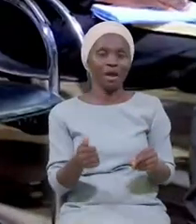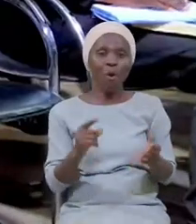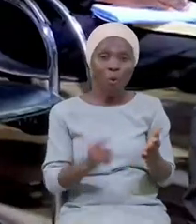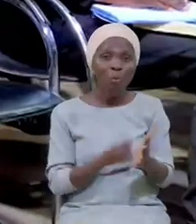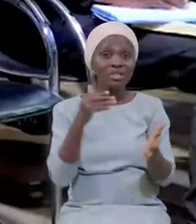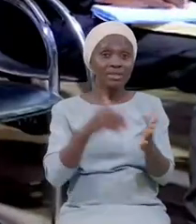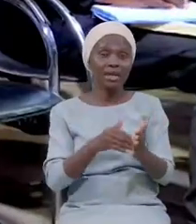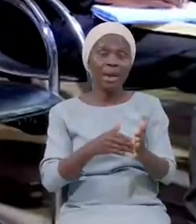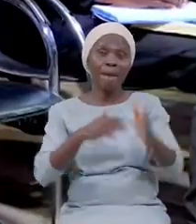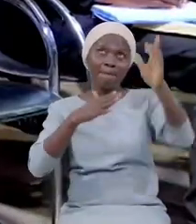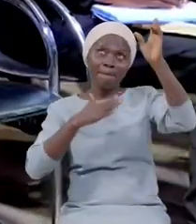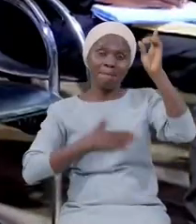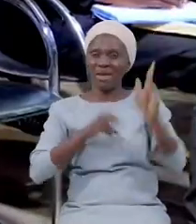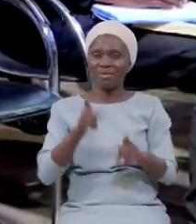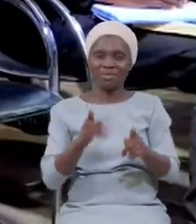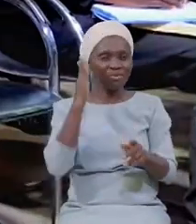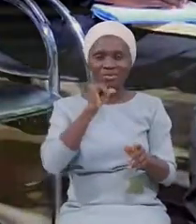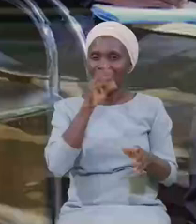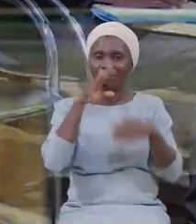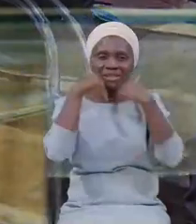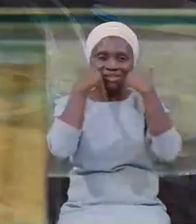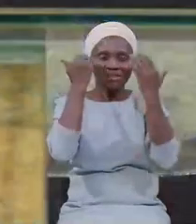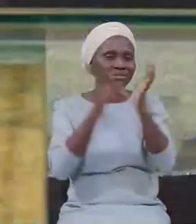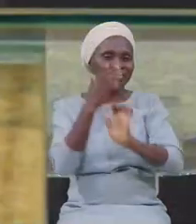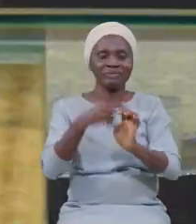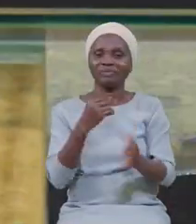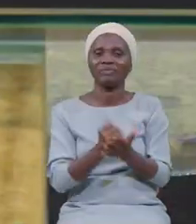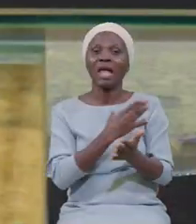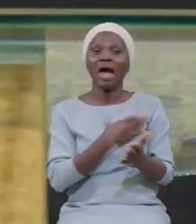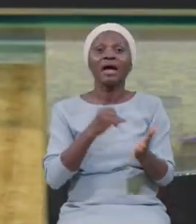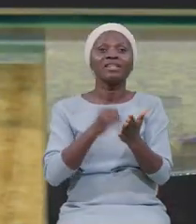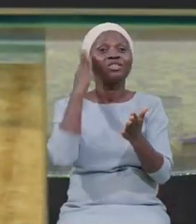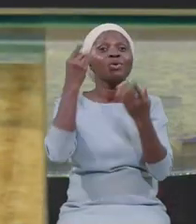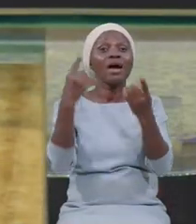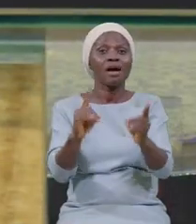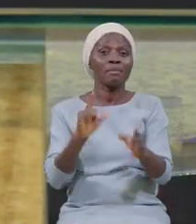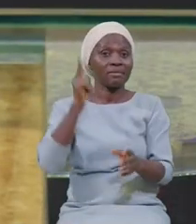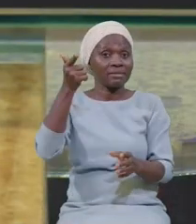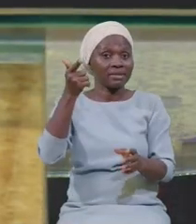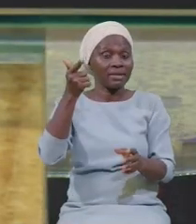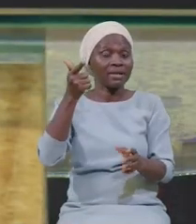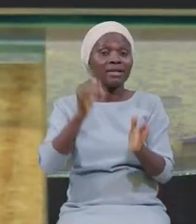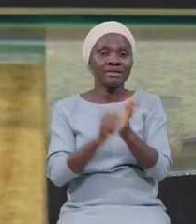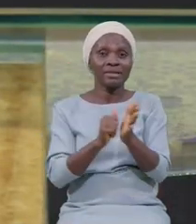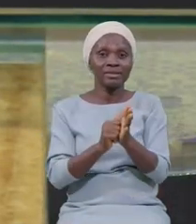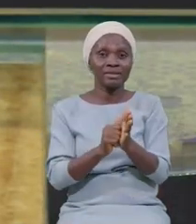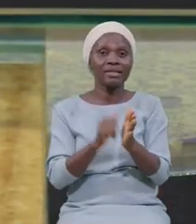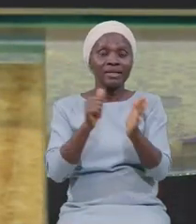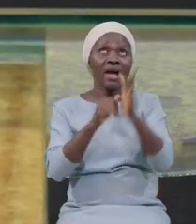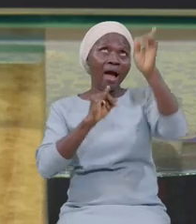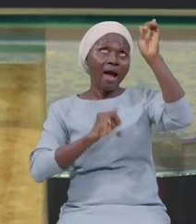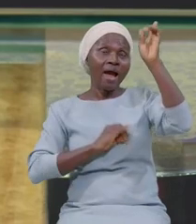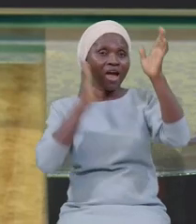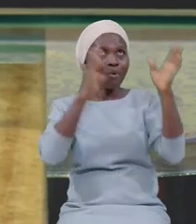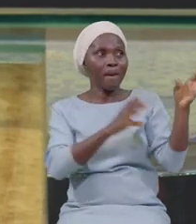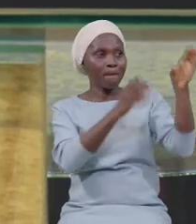qu'il n'y en a point d'autre. Et mon peuple ne sera plus jamais dans la confusion. Après cela, je répandrai